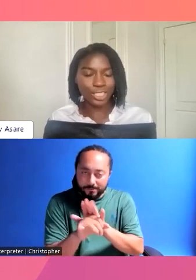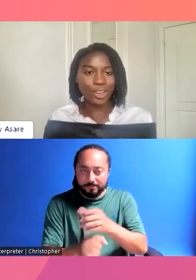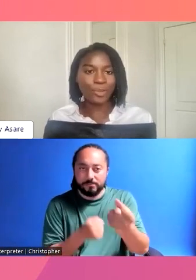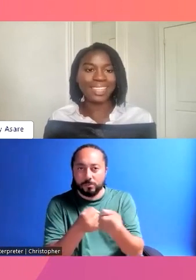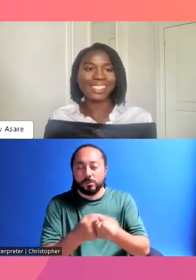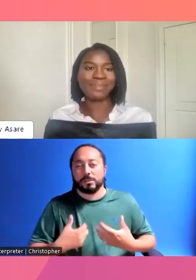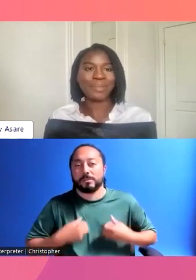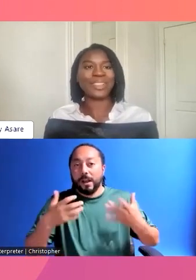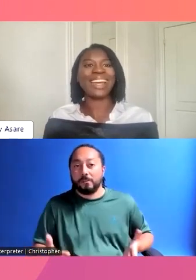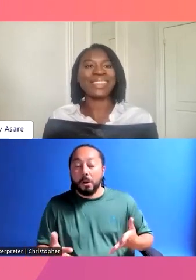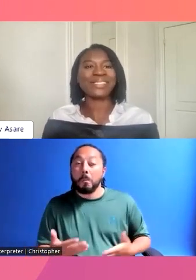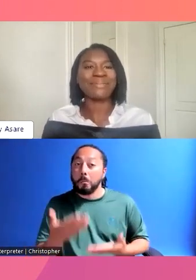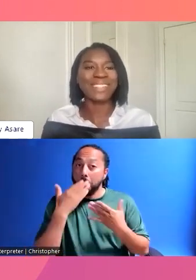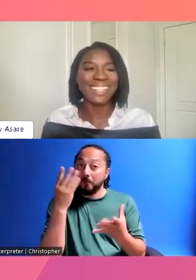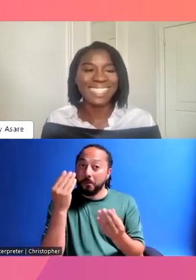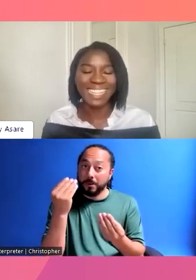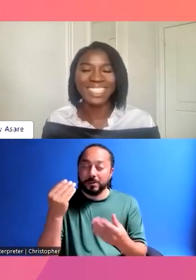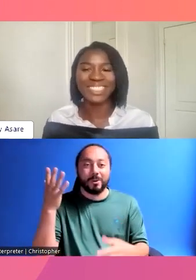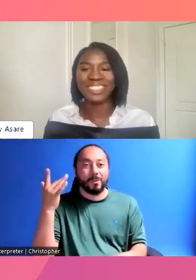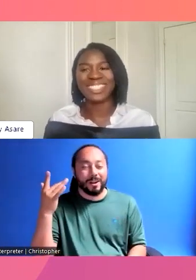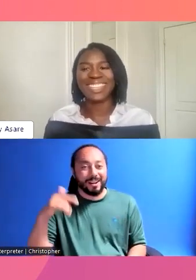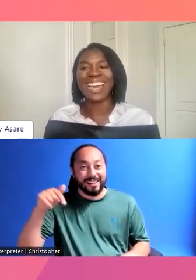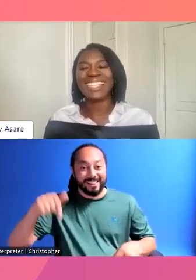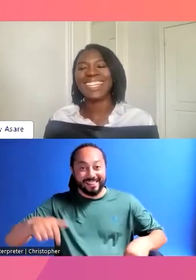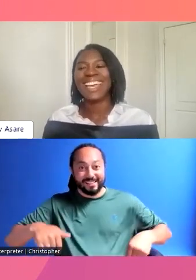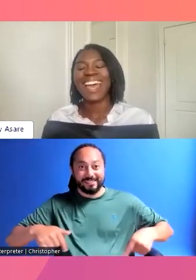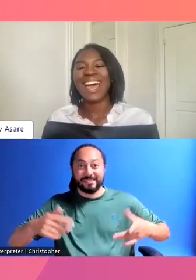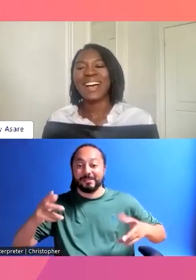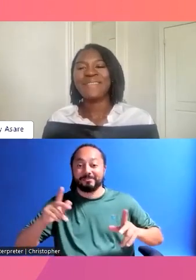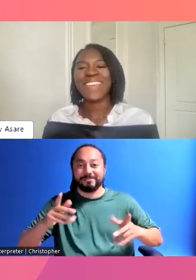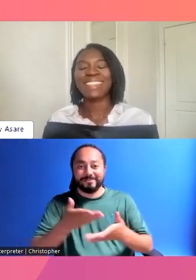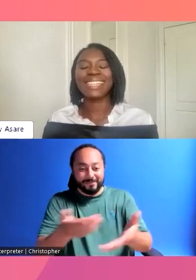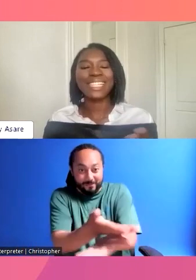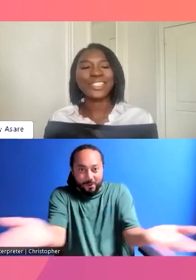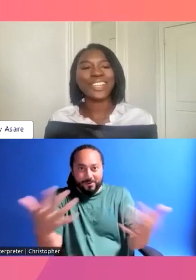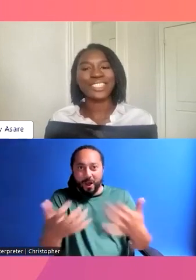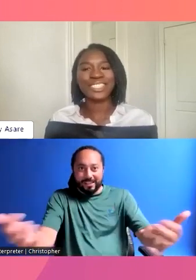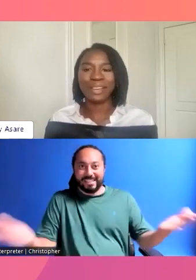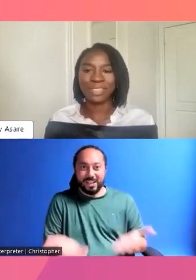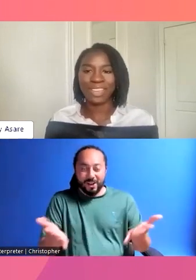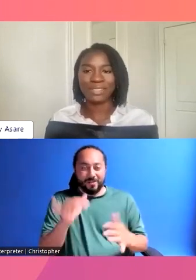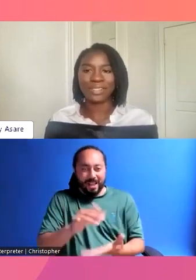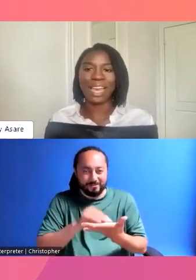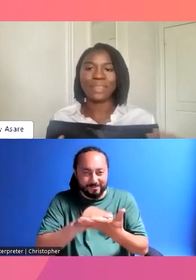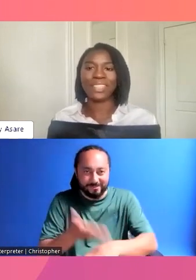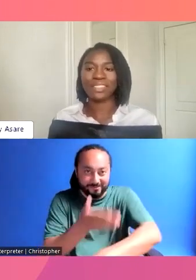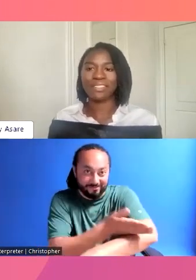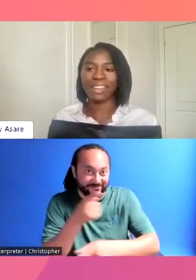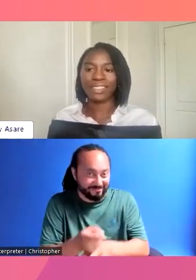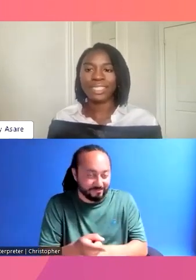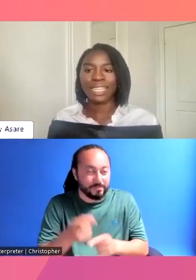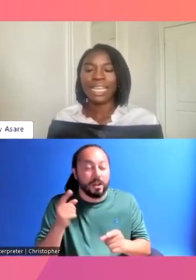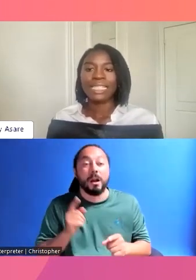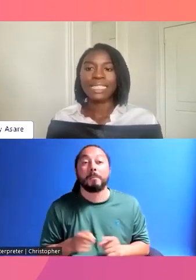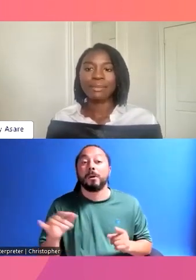en mesure d'identifier et de soutenir les survivantes. C'est bon à savoir parce que aujourd'hui, les gens sont ici justement pour faire cela.